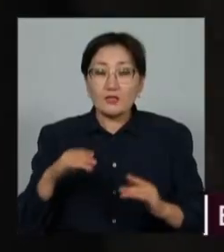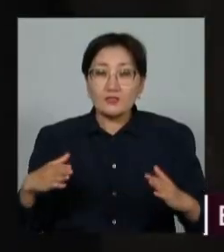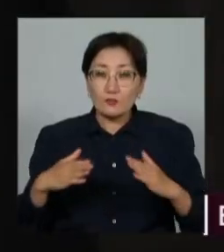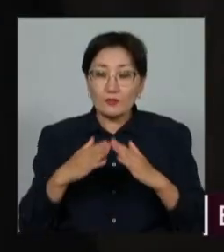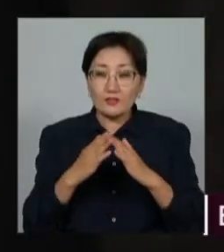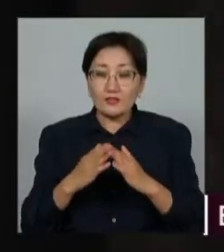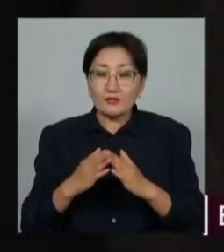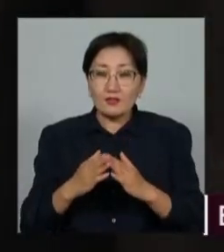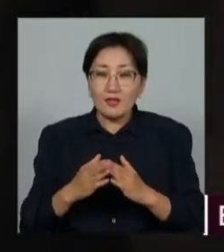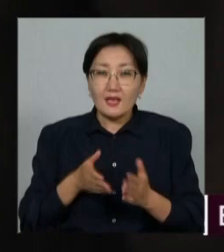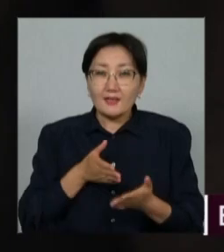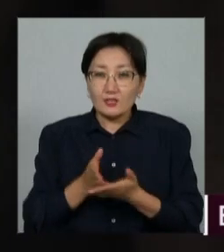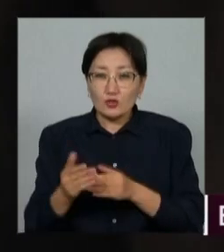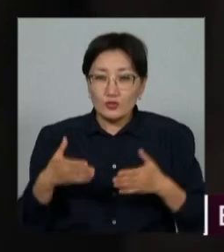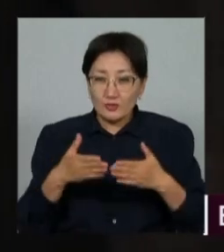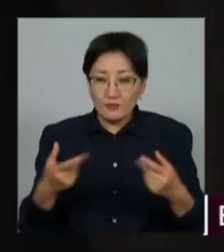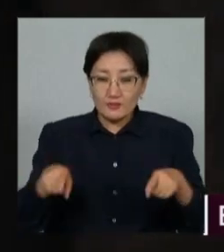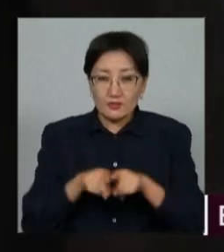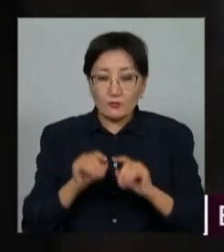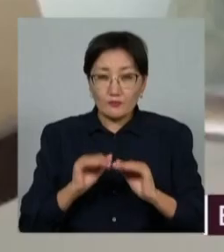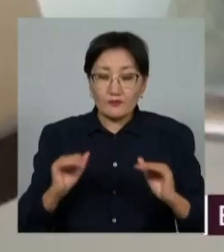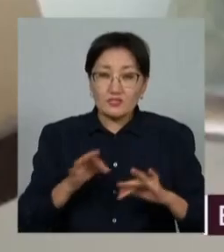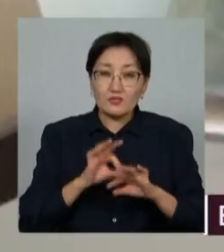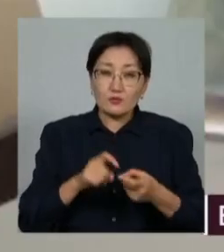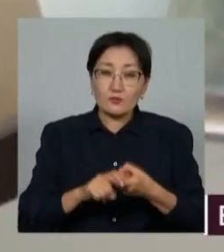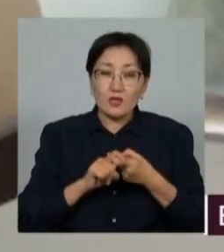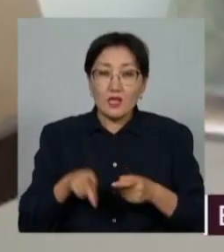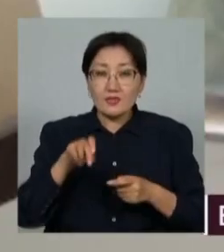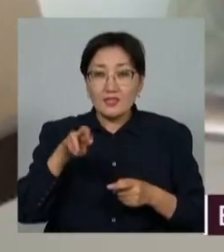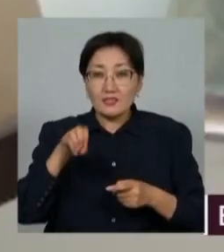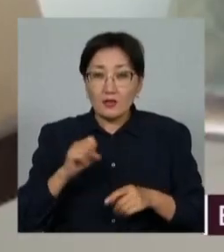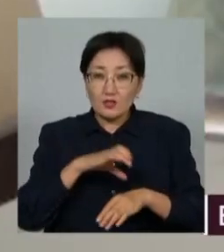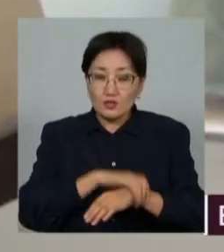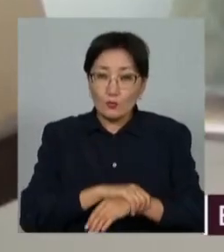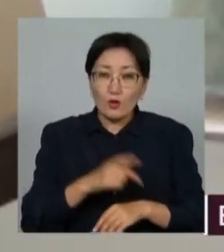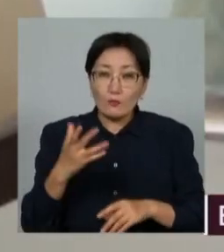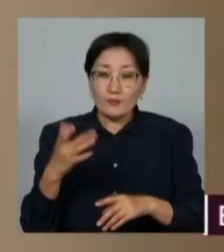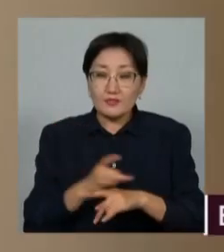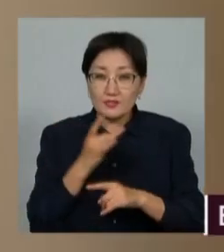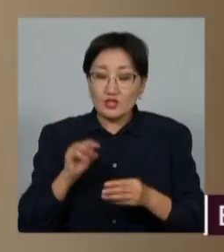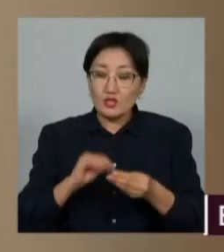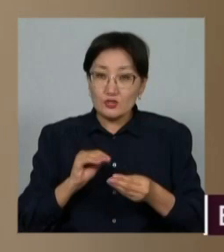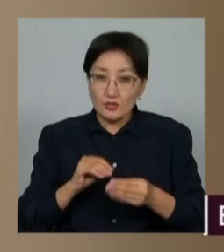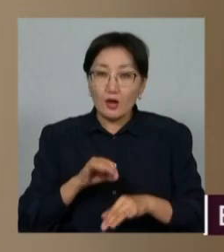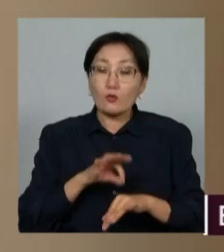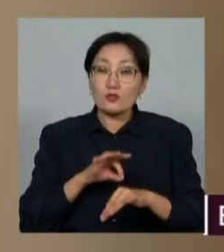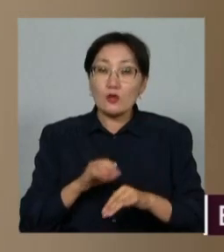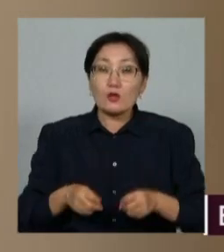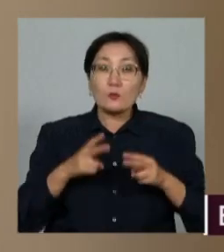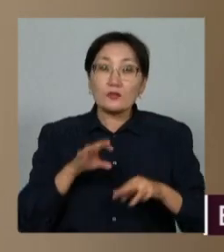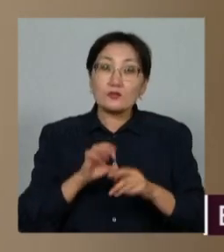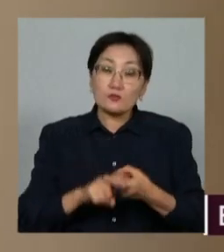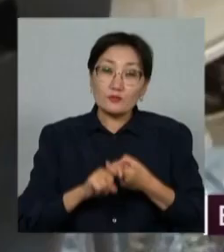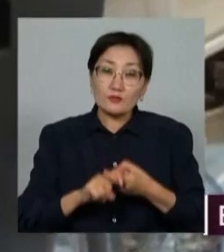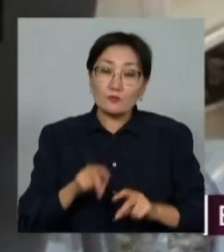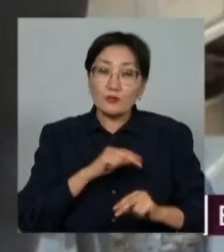қарсы жүзген кемеге теңеді. Оның сөзінше балалар коронавирустың дельта нұсқасымен 5 есе жиі ауыратын болған. қауіпті